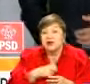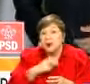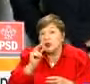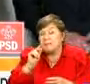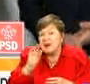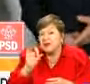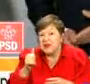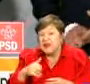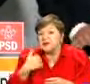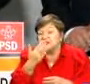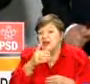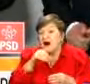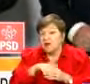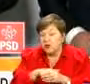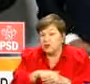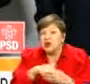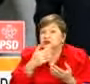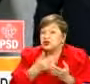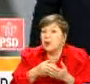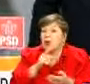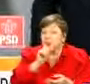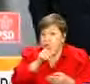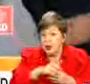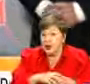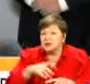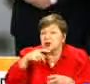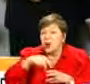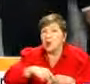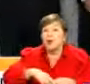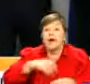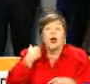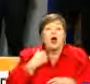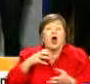ca Social Democrații să dea astăzi un vot și pentru domnia sa, pentru a ocupa funcția de secretar general.